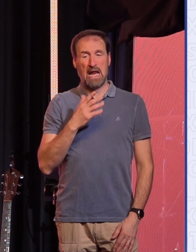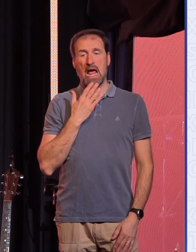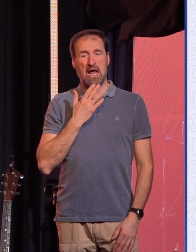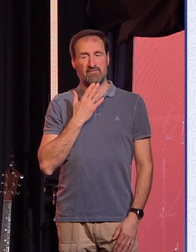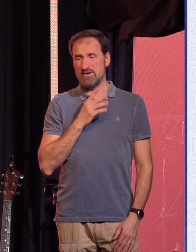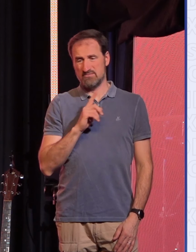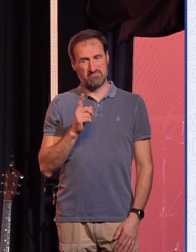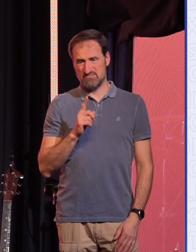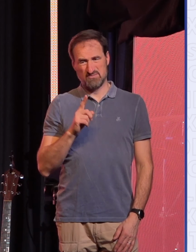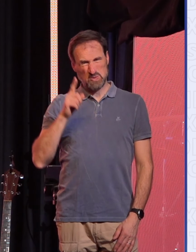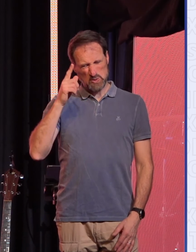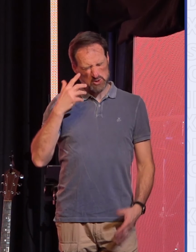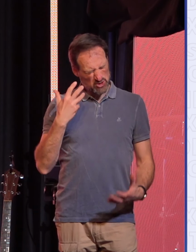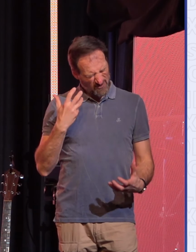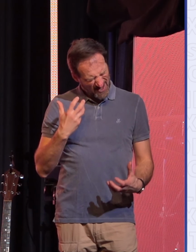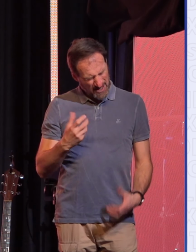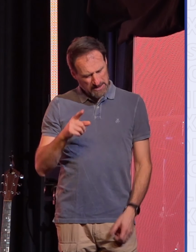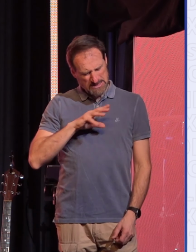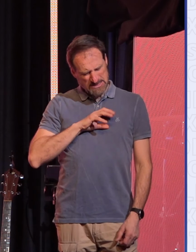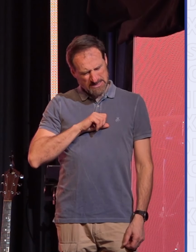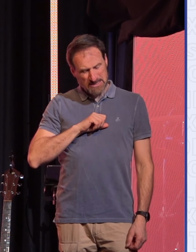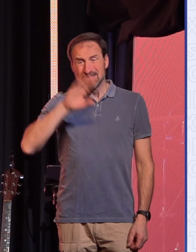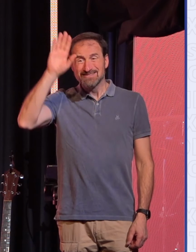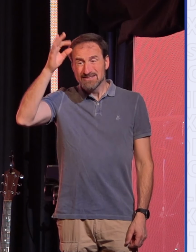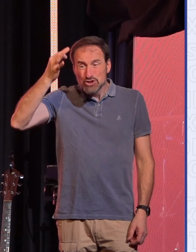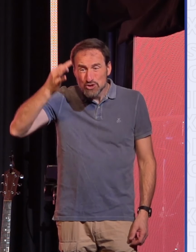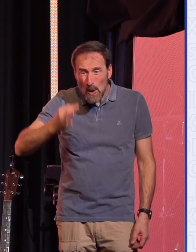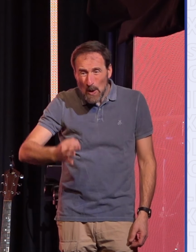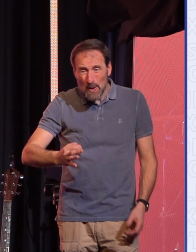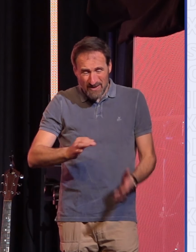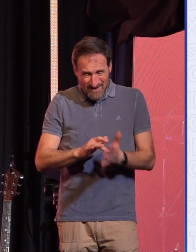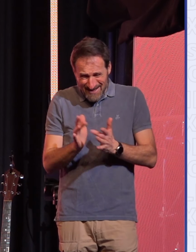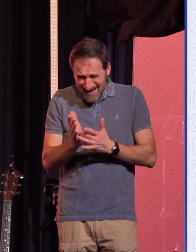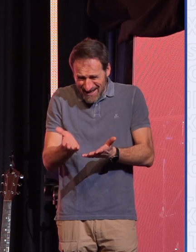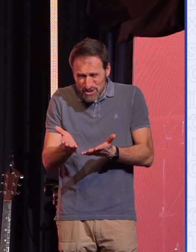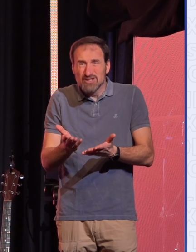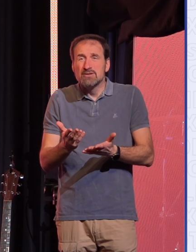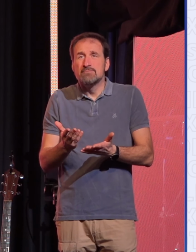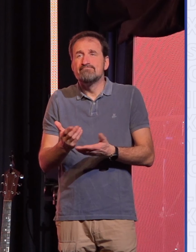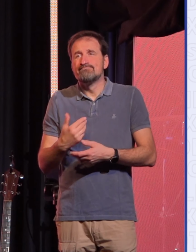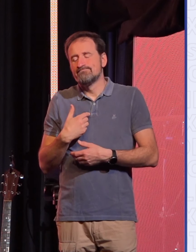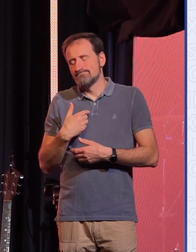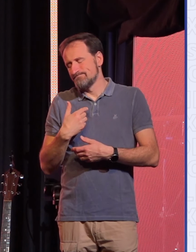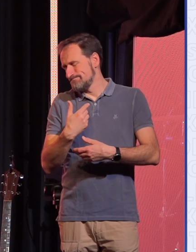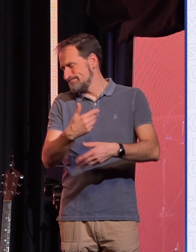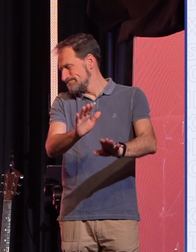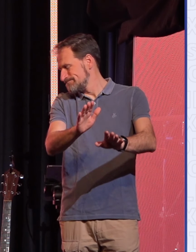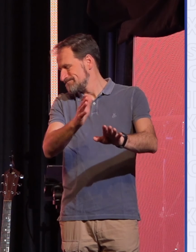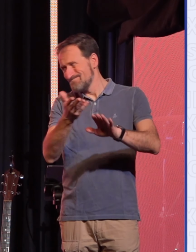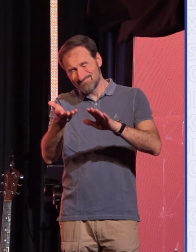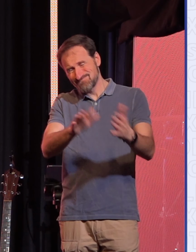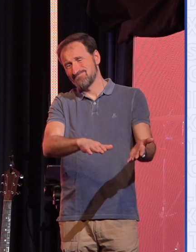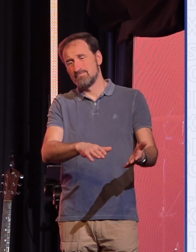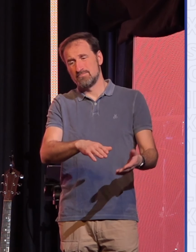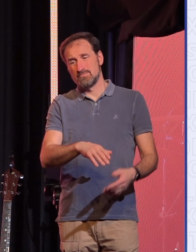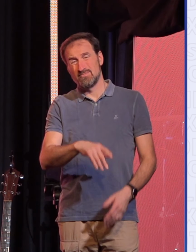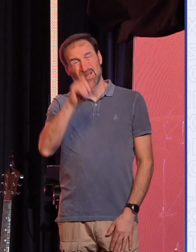für uns hingegeben hat. Er hat ihn ans Kreuz geschickt, wo er qualvoll gestorben